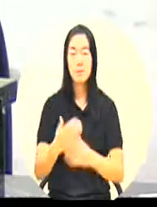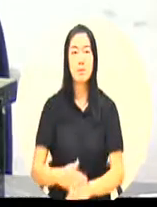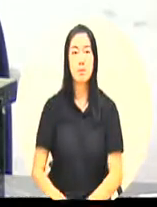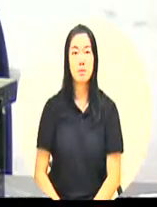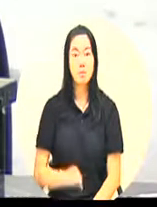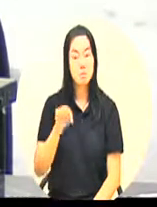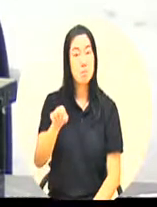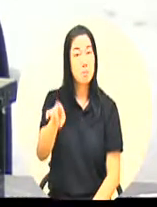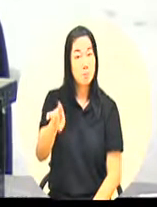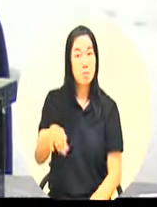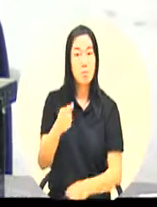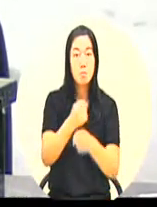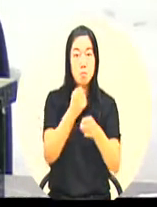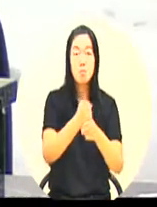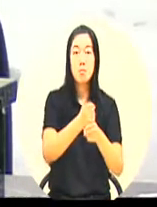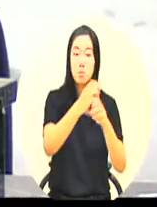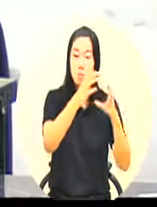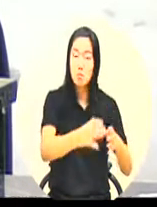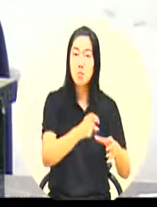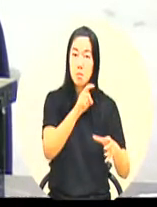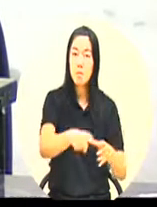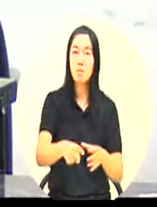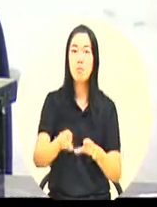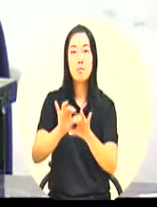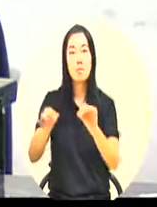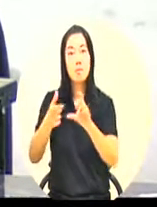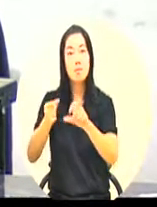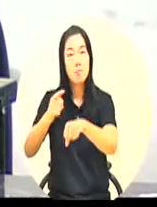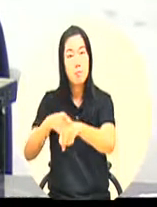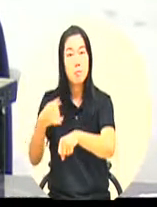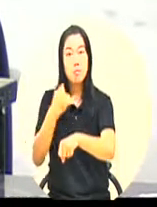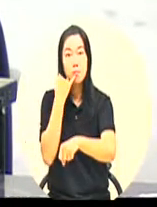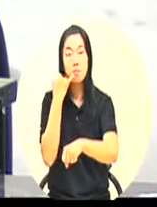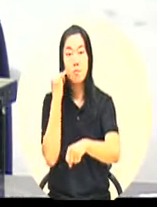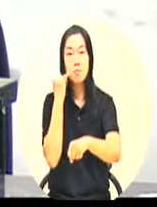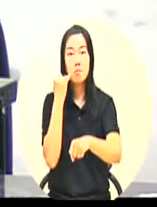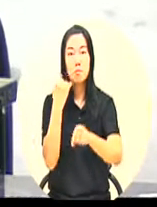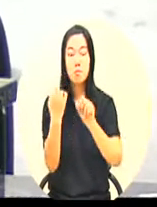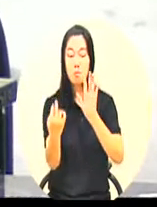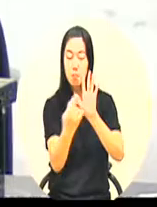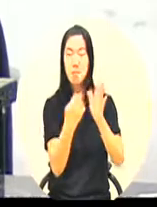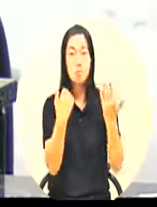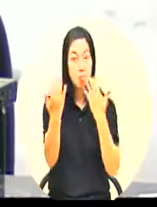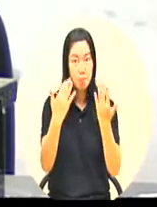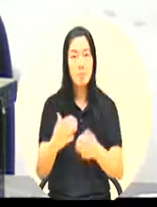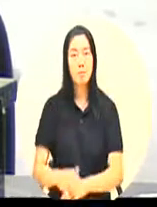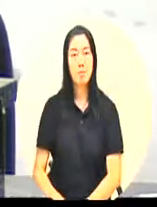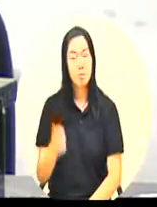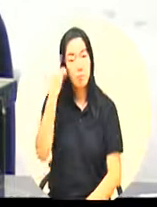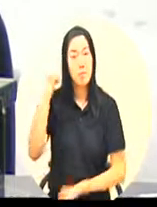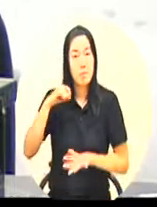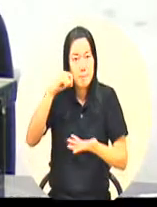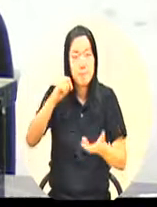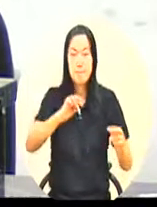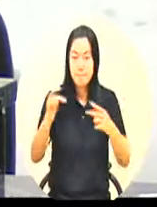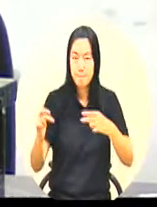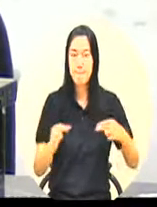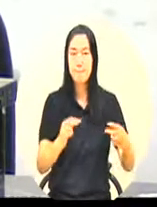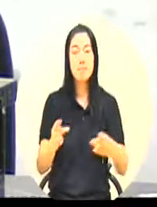这个地方除了生产国之外，地区性也可以很清楚的显示出来。那因此我们提出这部分的修法，